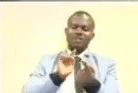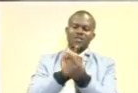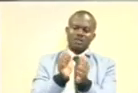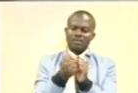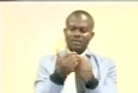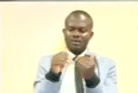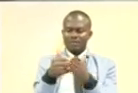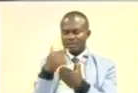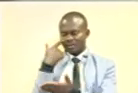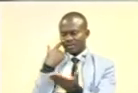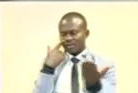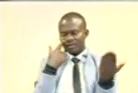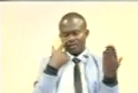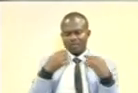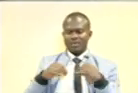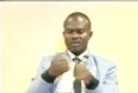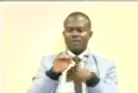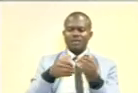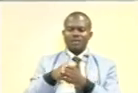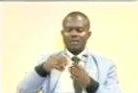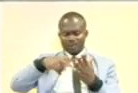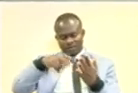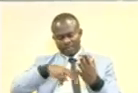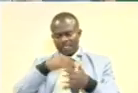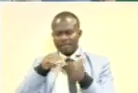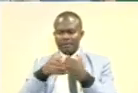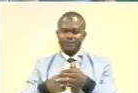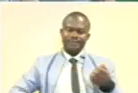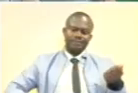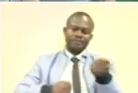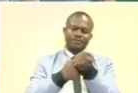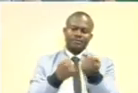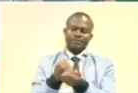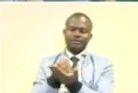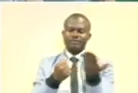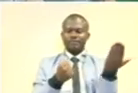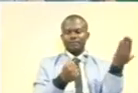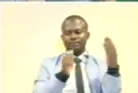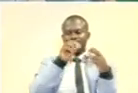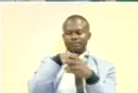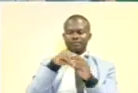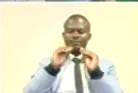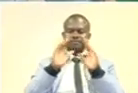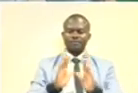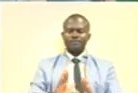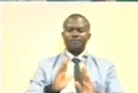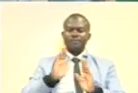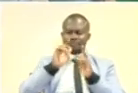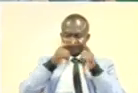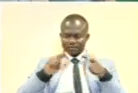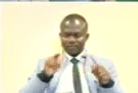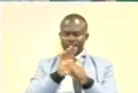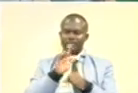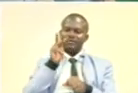n'abana ugasanga gukina kwabo bari gukina basoma byunganirwa nuko abarimu bigisha indimi cyane